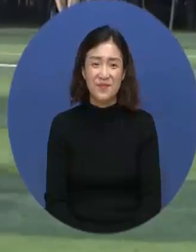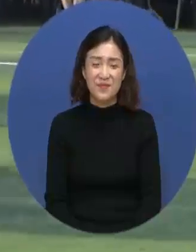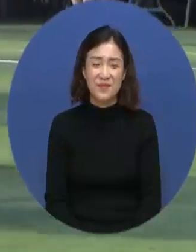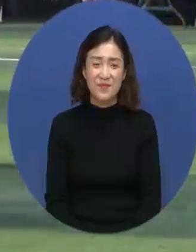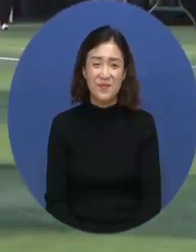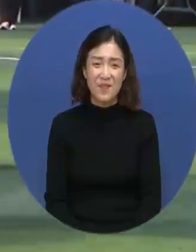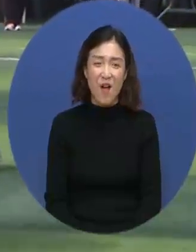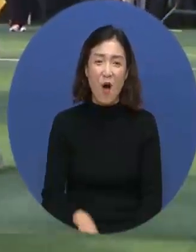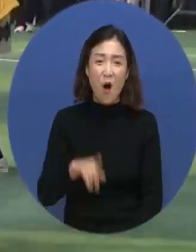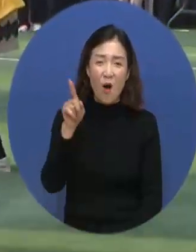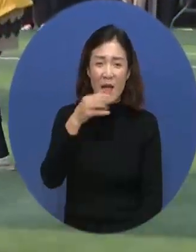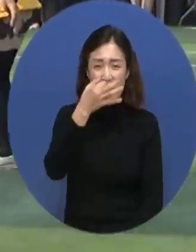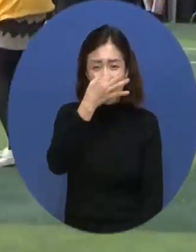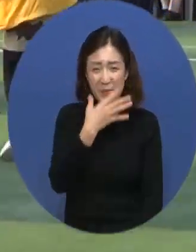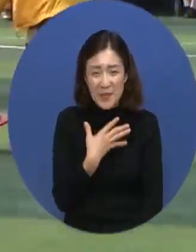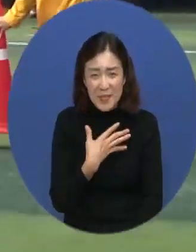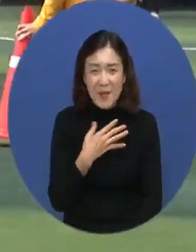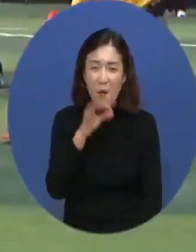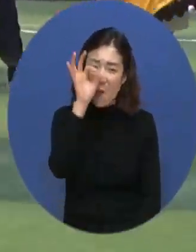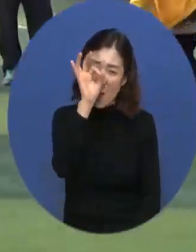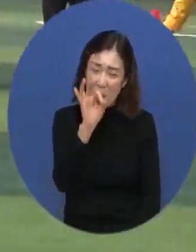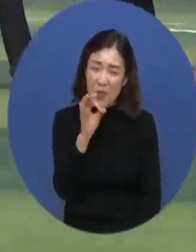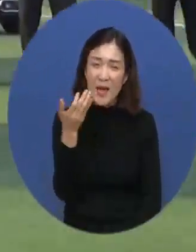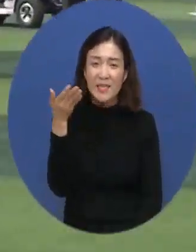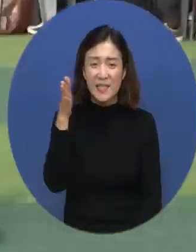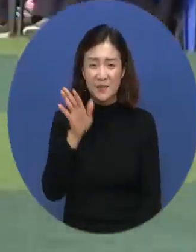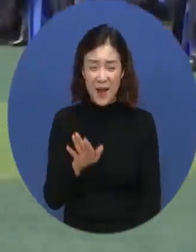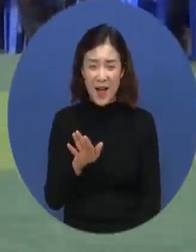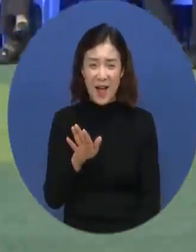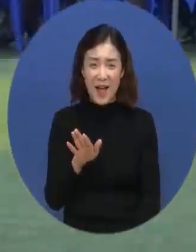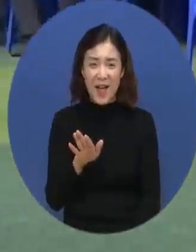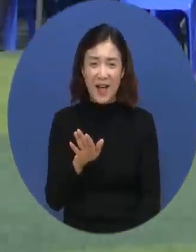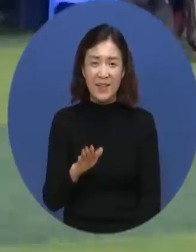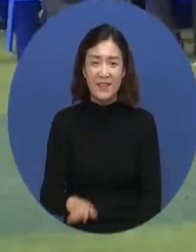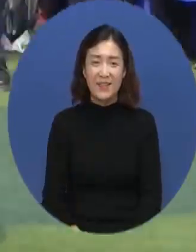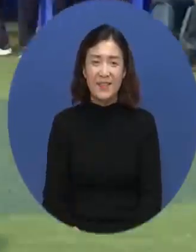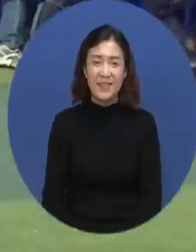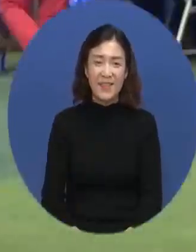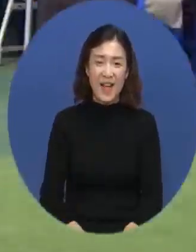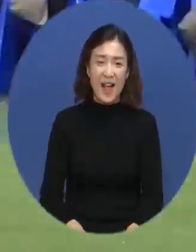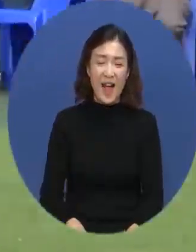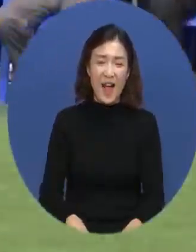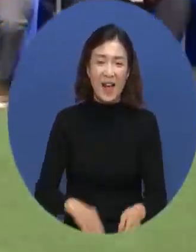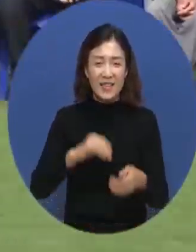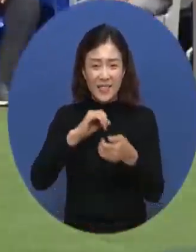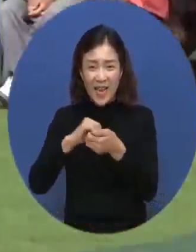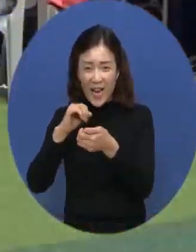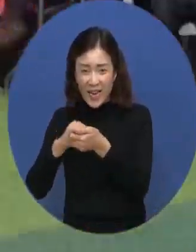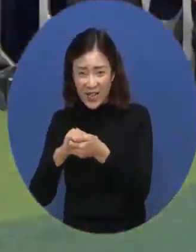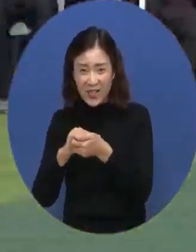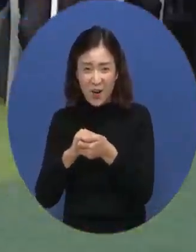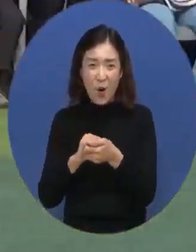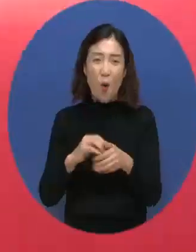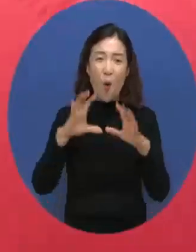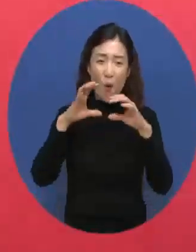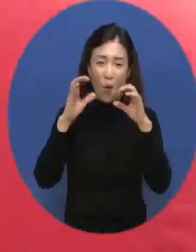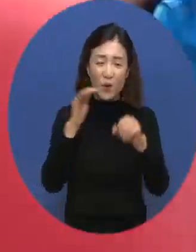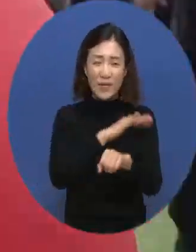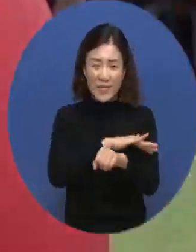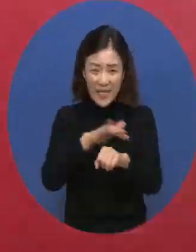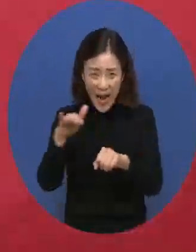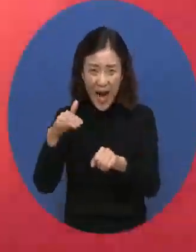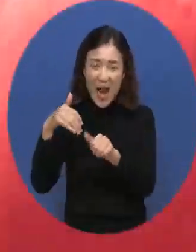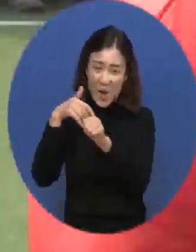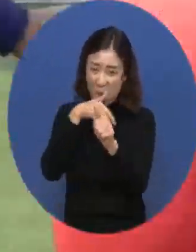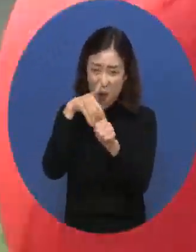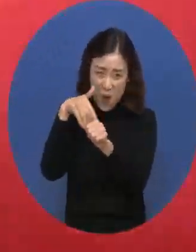어딘지 힘들어 보이시기도 하지만 그래도 짝을 이루어 공을 잘 몰아 돌아오십니다. 자, 우리 앞서고